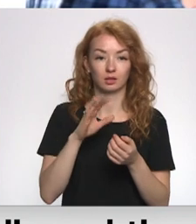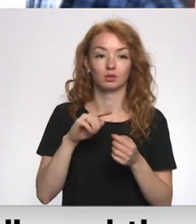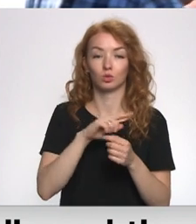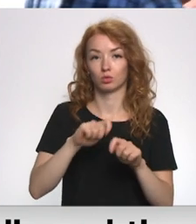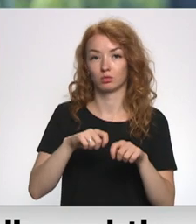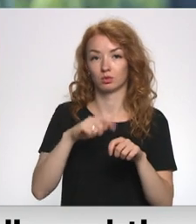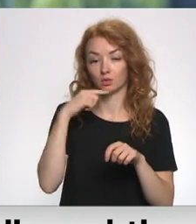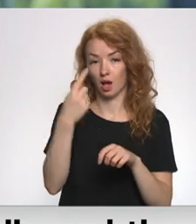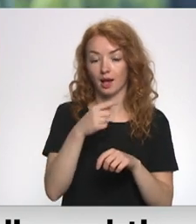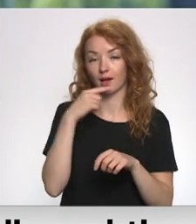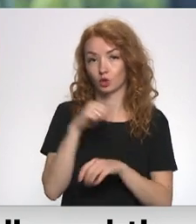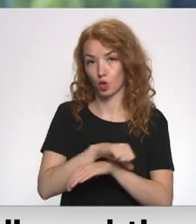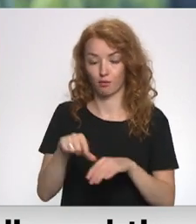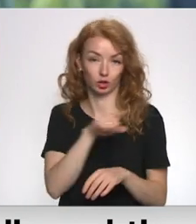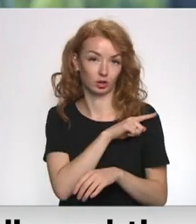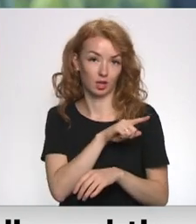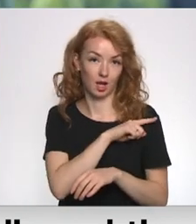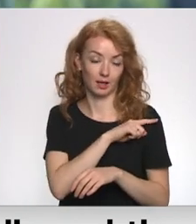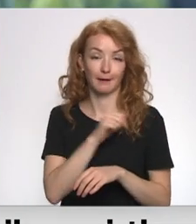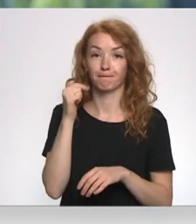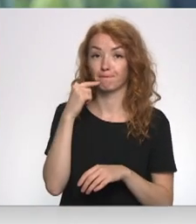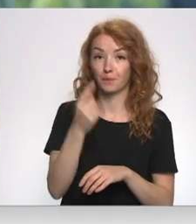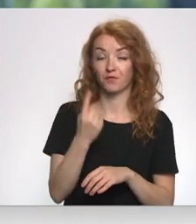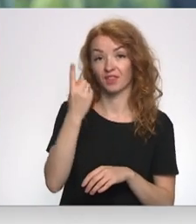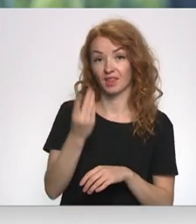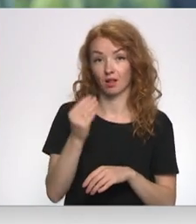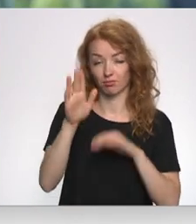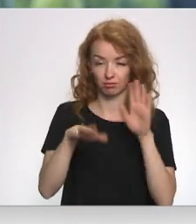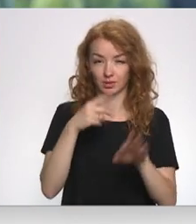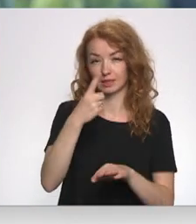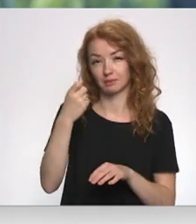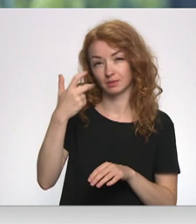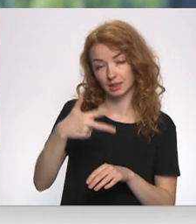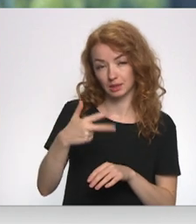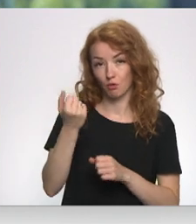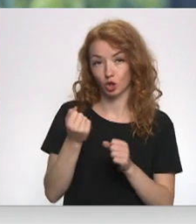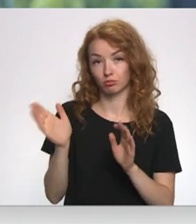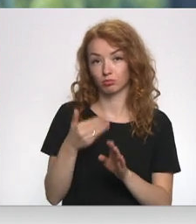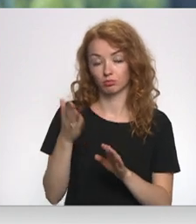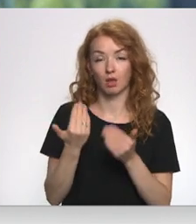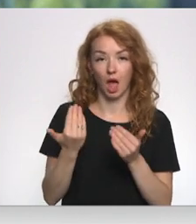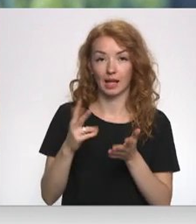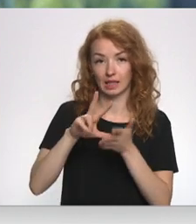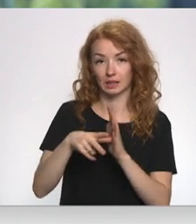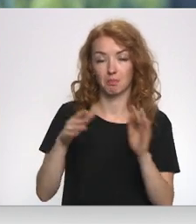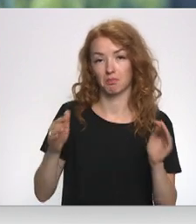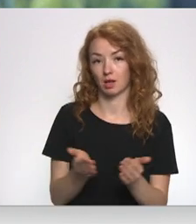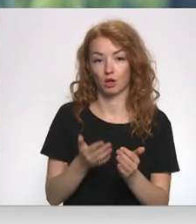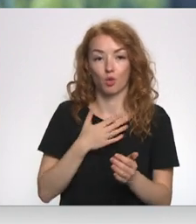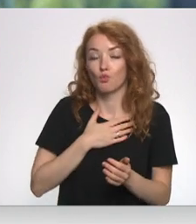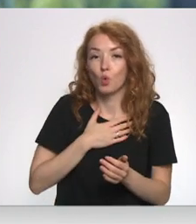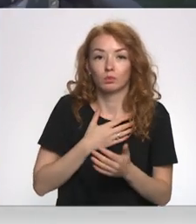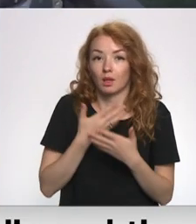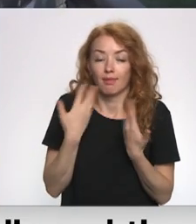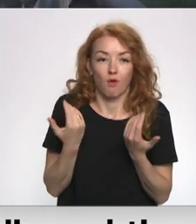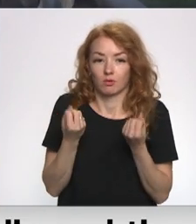robežu sargi. Ja iepriekš bija tā, ka 130 automašīnas diennakti, tagad tas ir 3 reizes mazāk, te mums nav nezināma